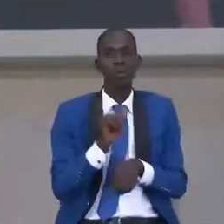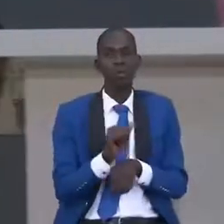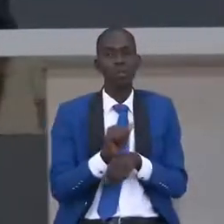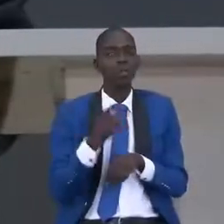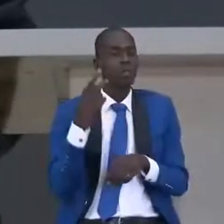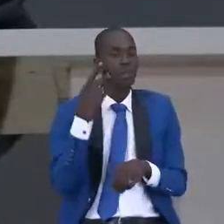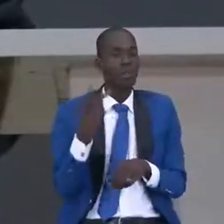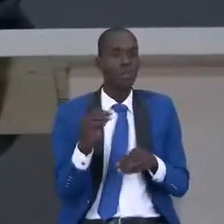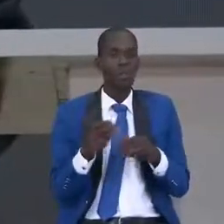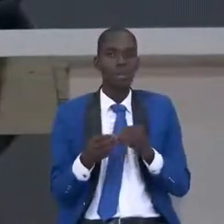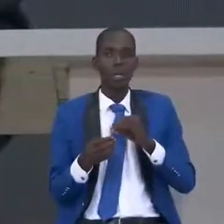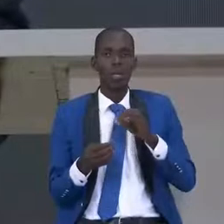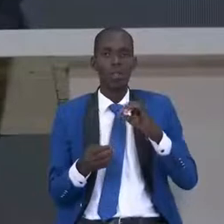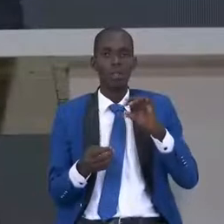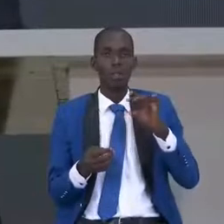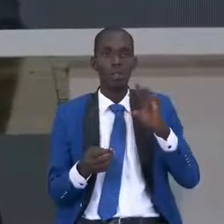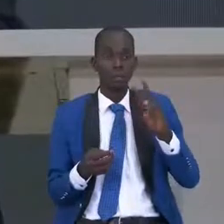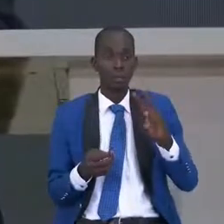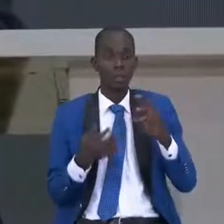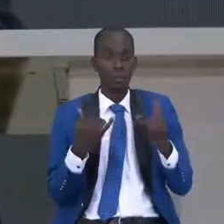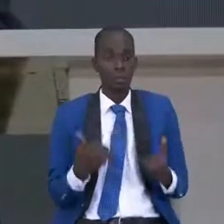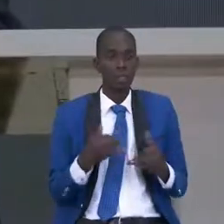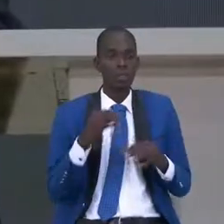Sixièmement, à Matthieu